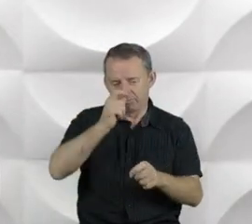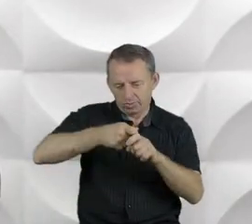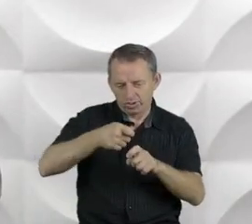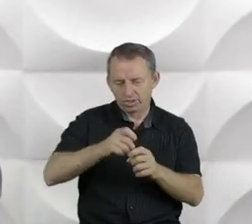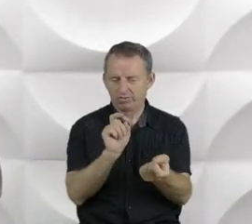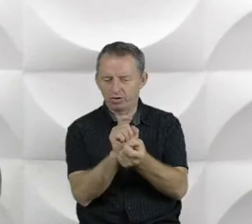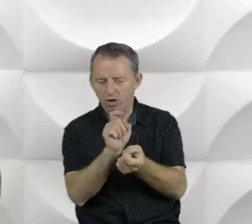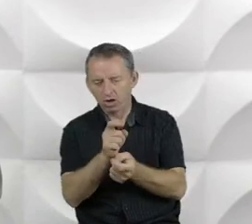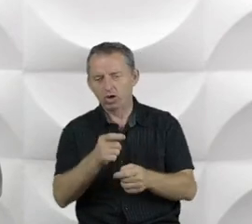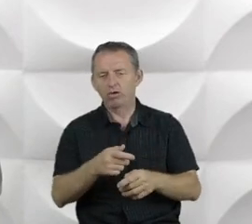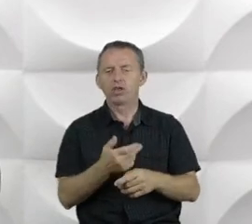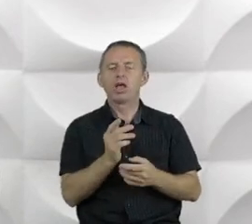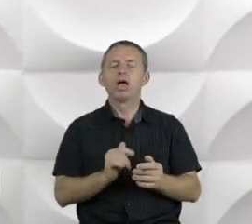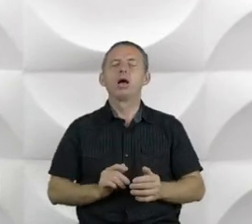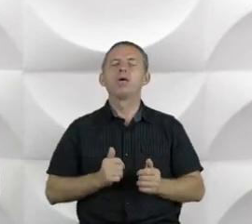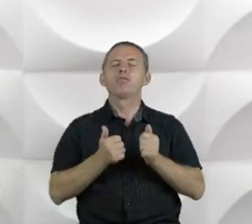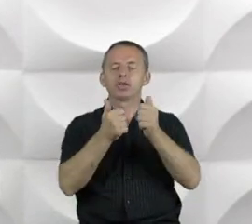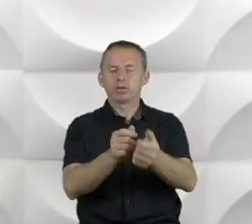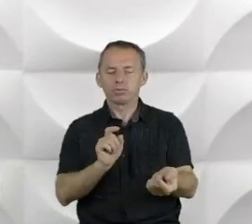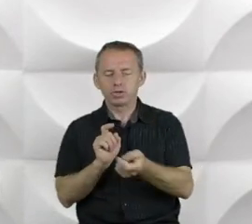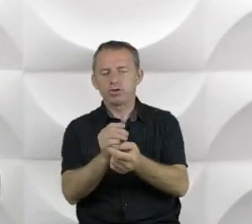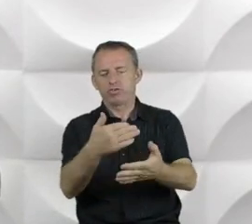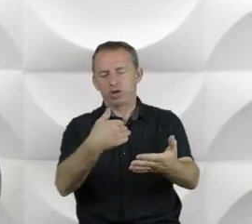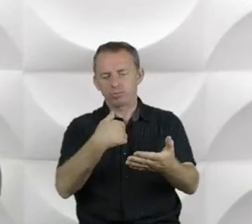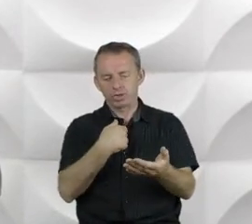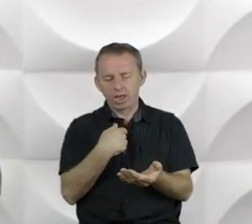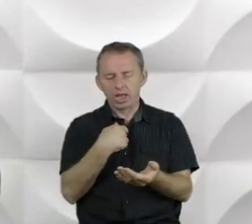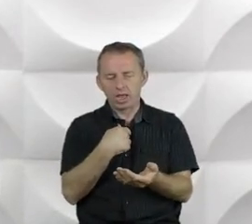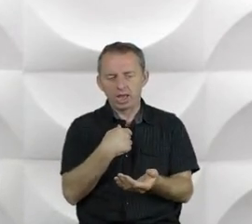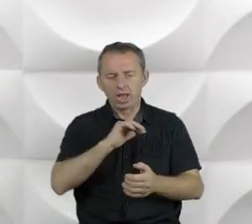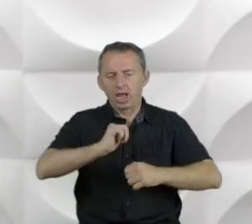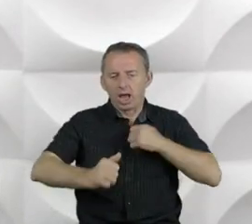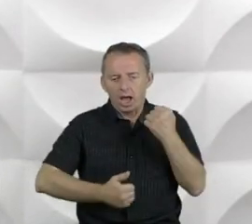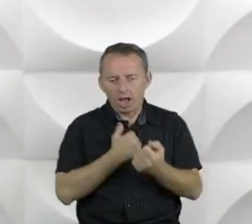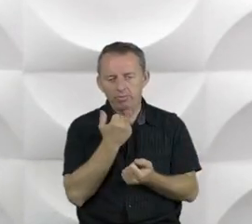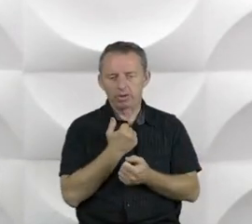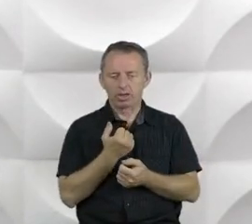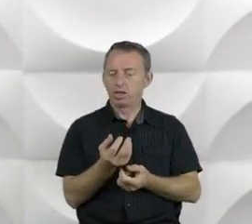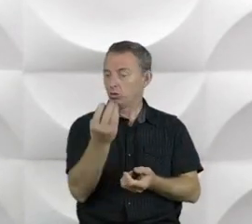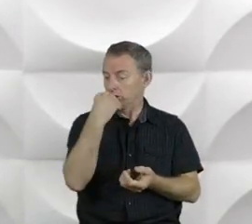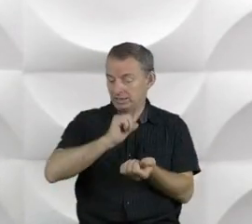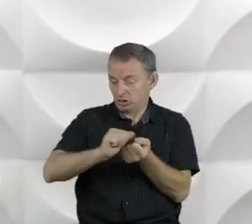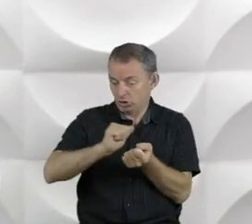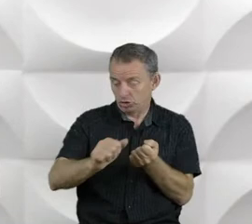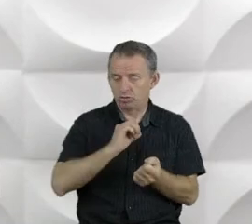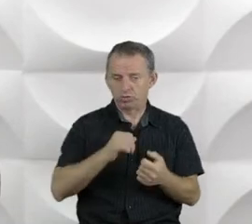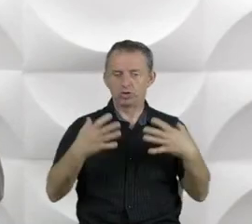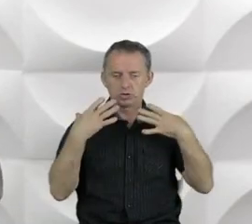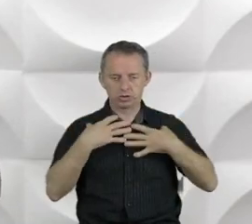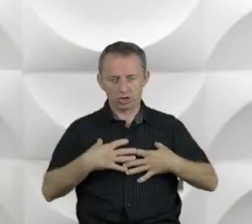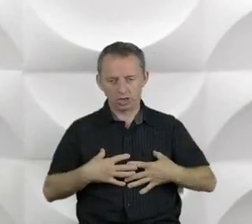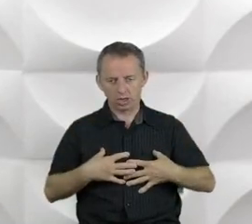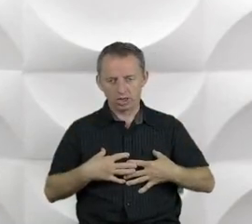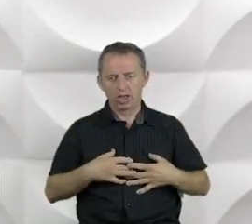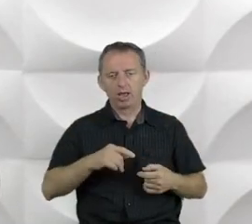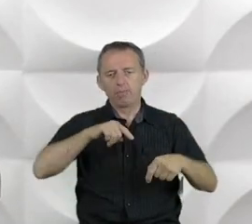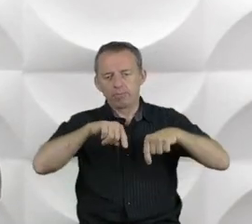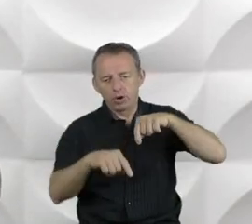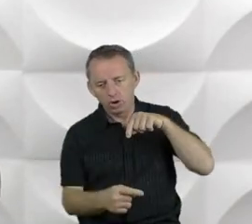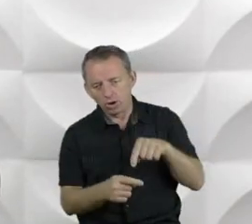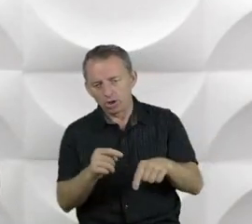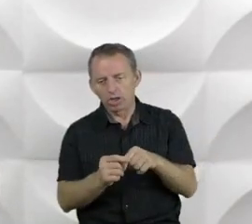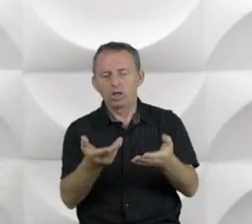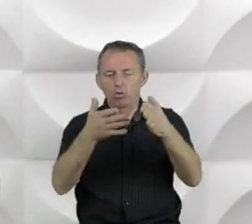wrogowie wystąpili przeciwko mnie, aby pożreć moje ciało, potknęli się